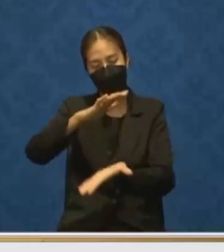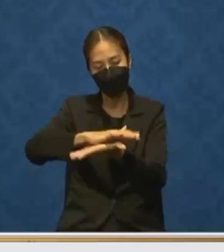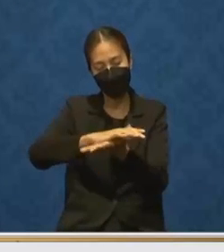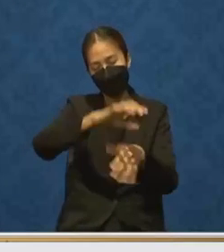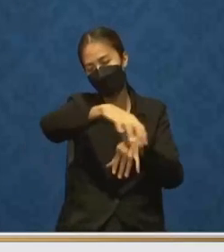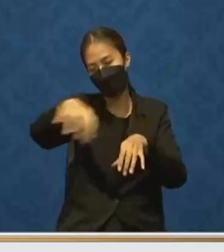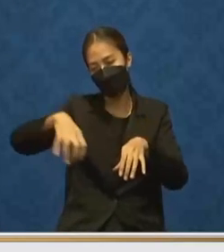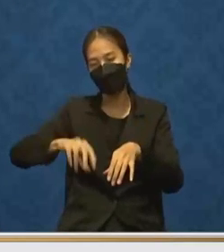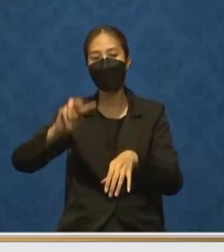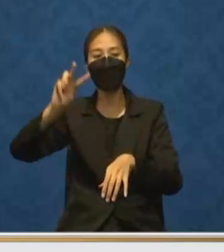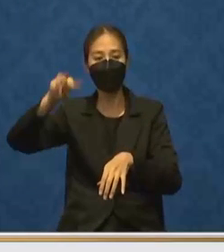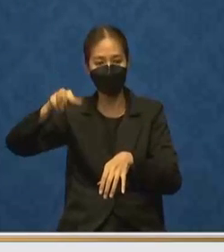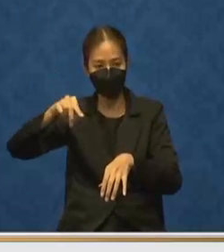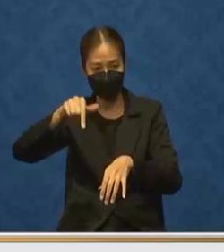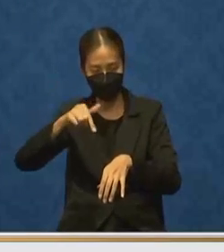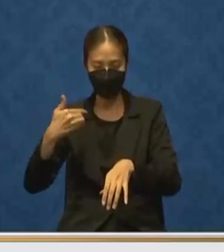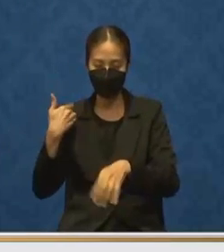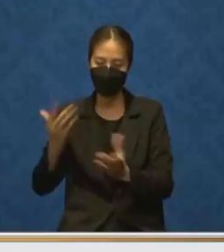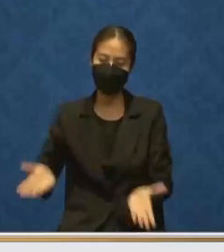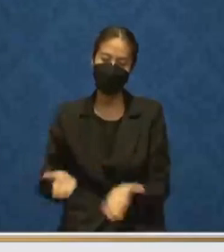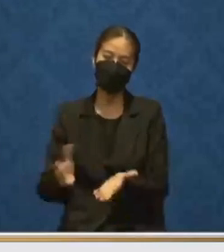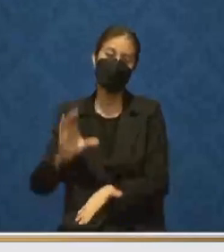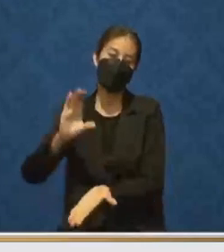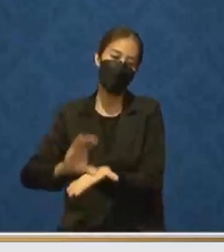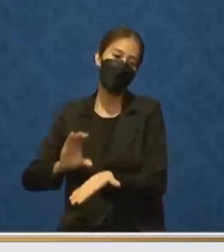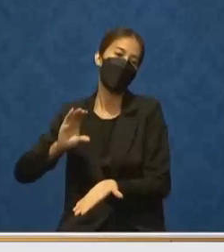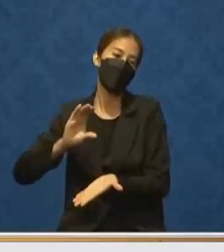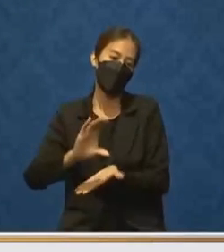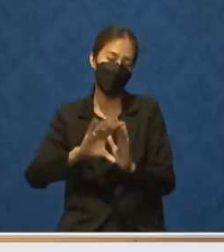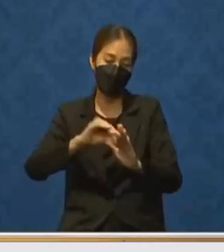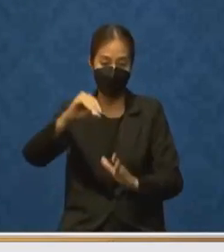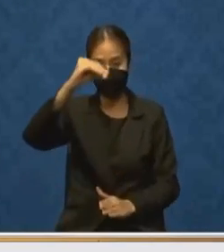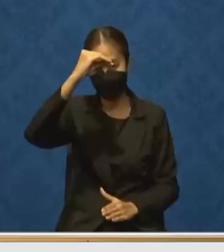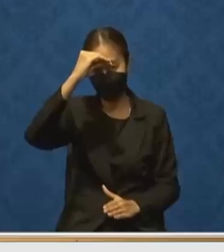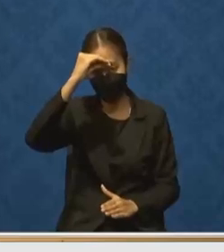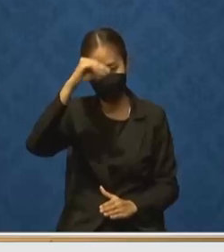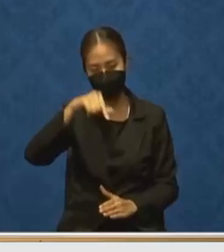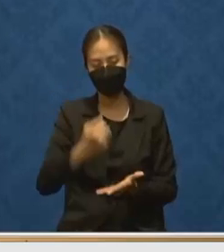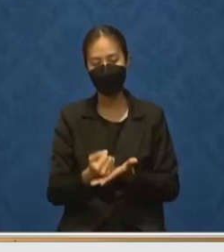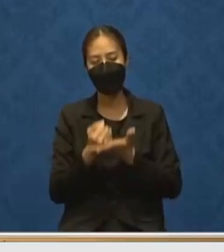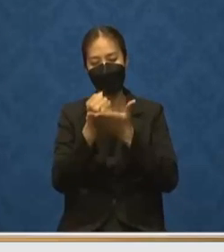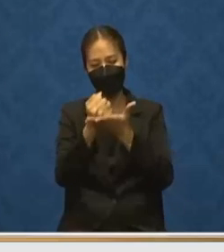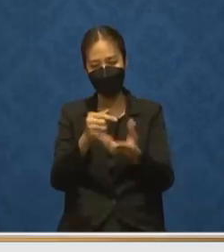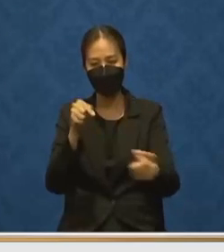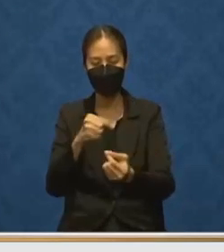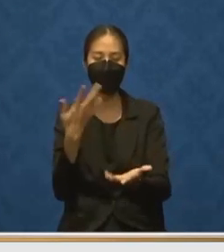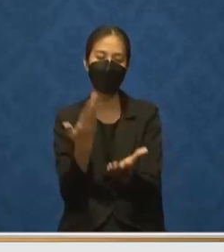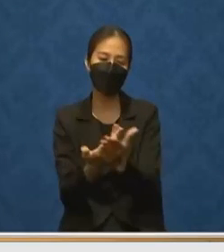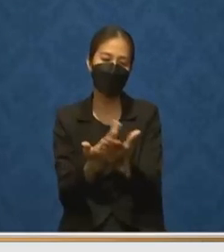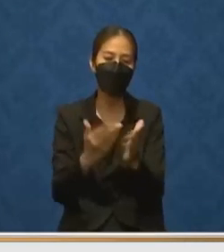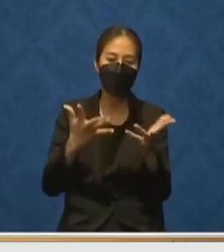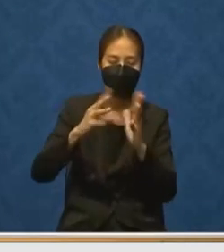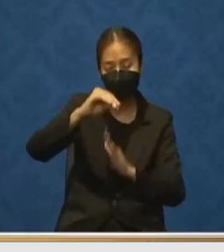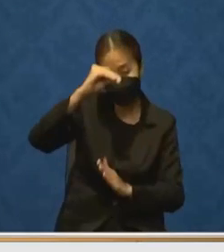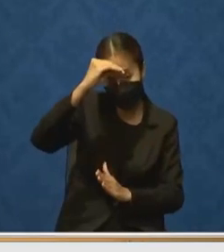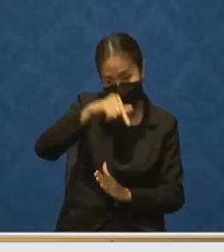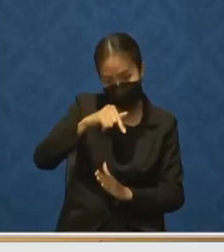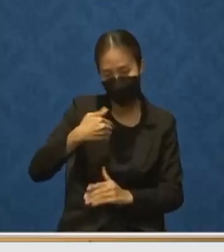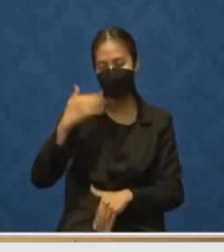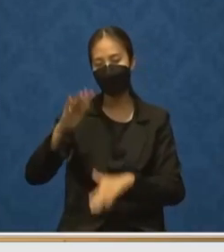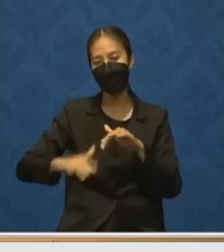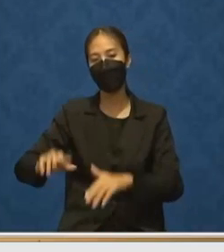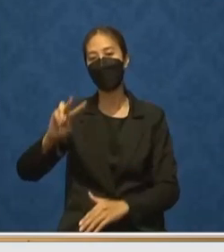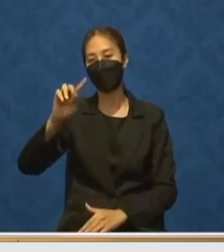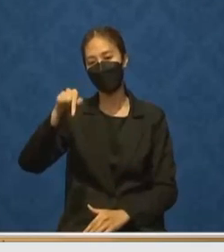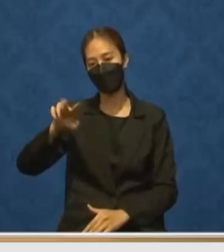รวมทั้งส่งเสริมและสนับสนุนกองทุนเพื่อความเสมอภาคทางการศึกษาเพื่อช่วยเหลือผู้ขาดแคลนทุนทรัพย์และด้อยโอกาสไม่น้อยกว่า 2.68 ล้าน